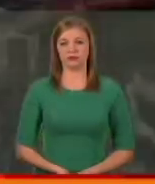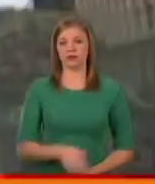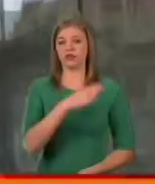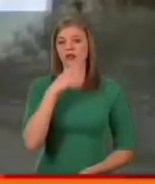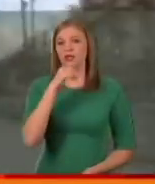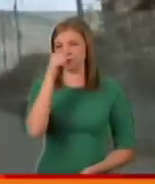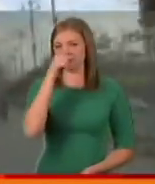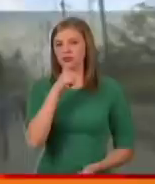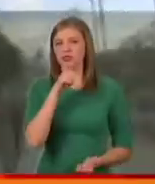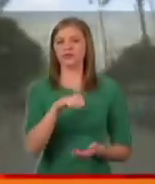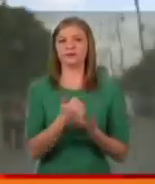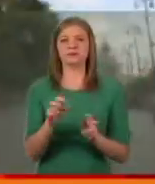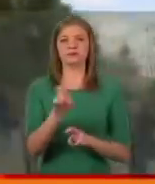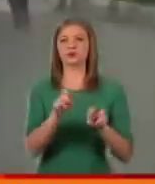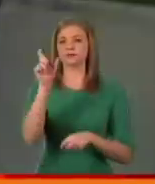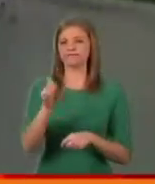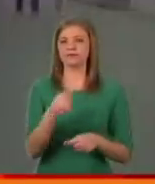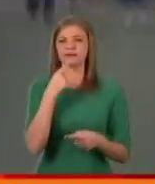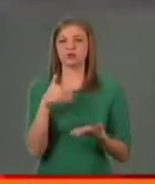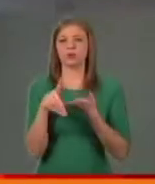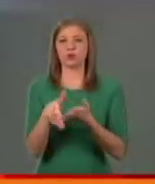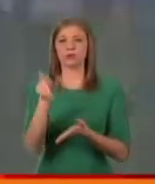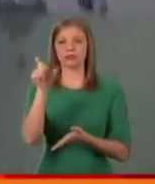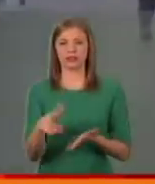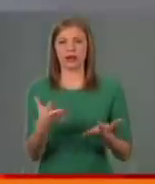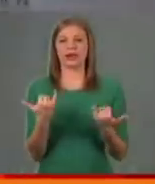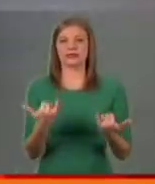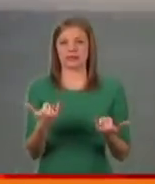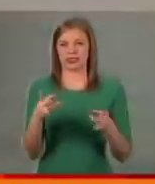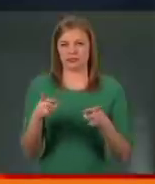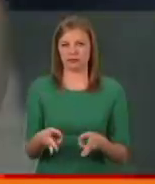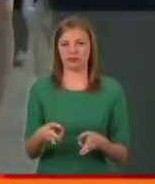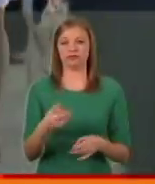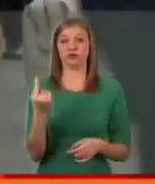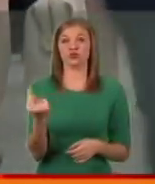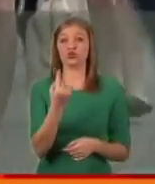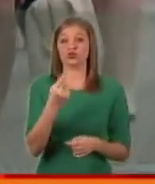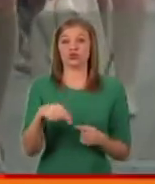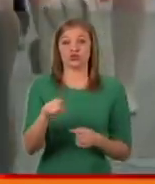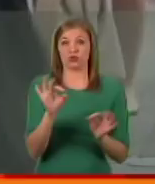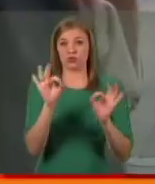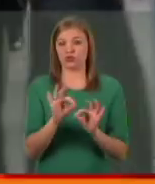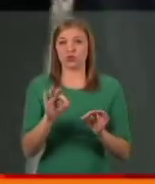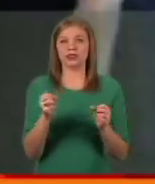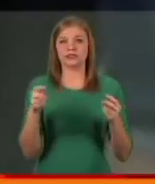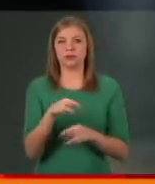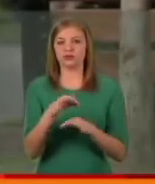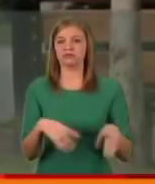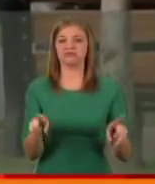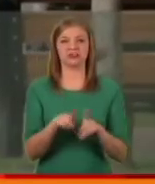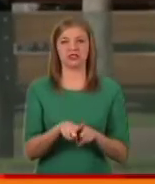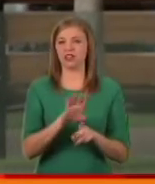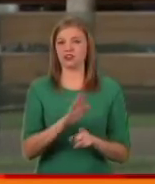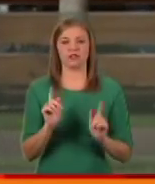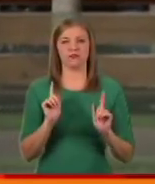Місяці пошуків головної героїні. Спроба допомогти тій, яка зараз у біді. Жодна з потенційних героїнь спецпроекту так і